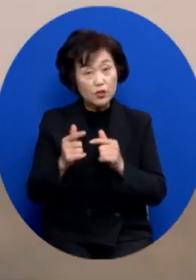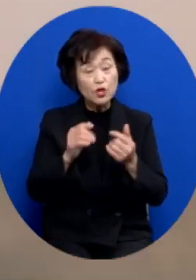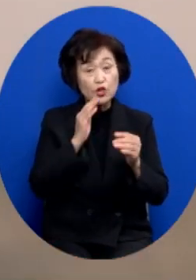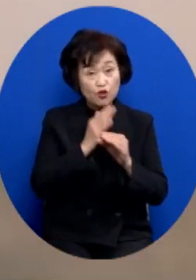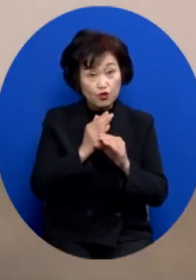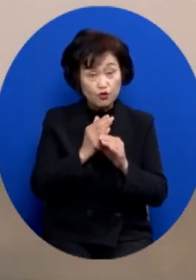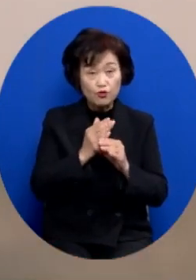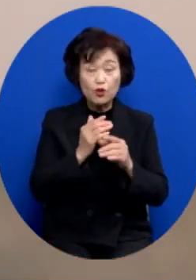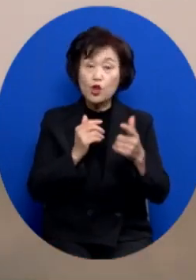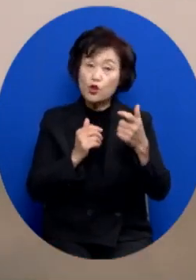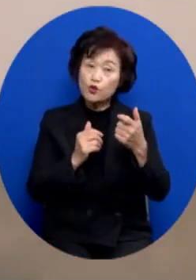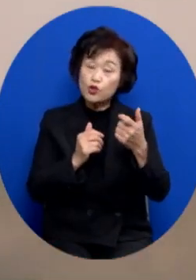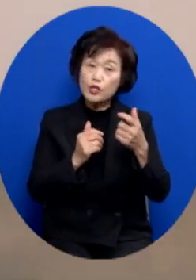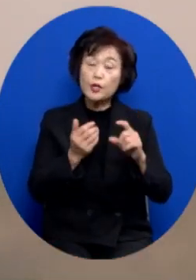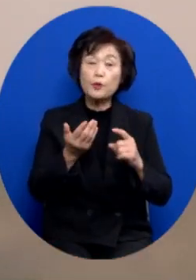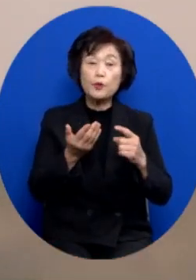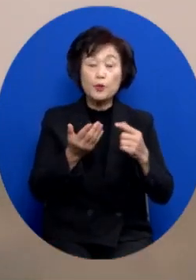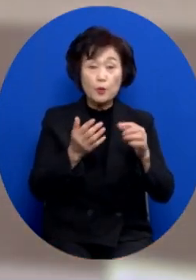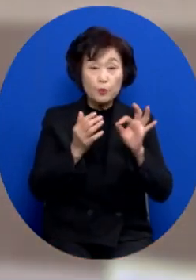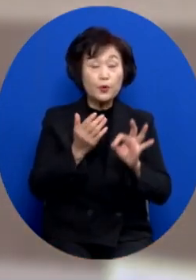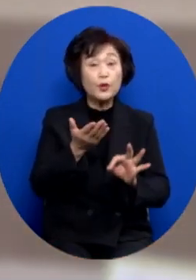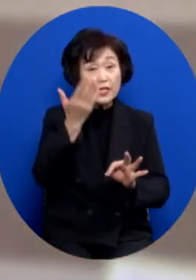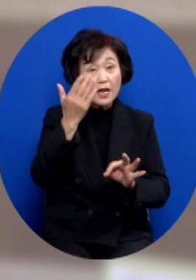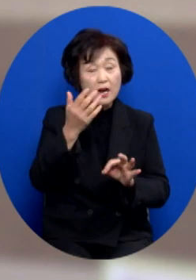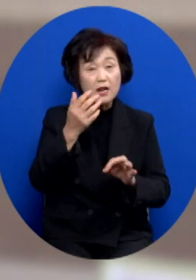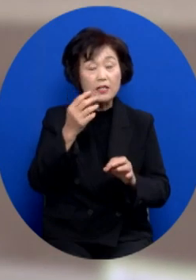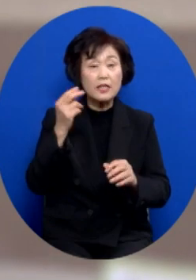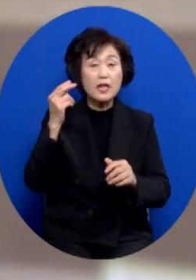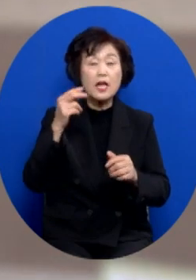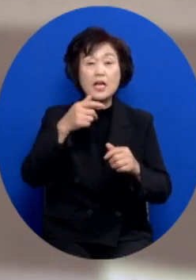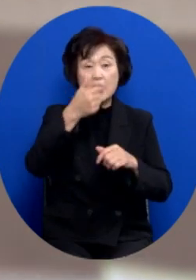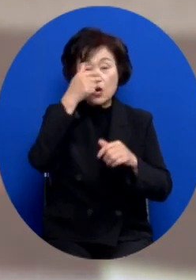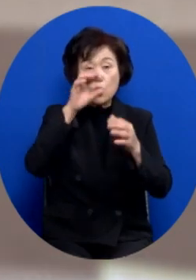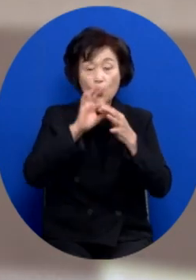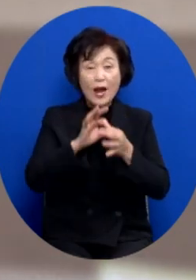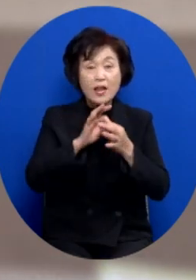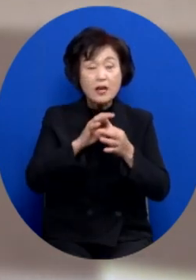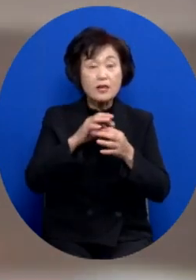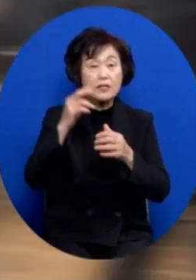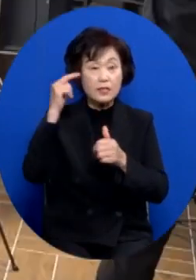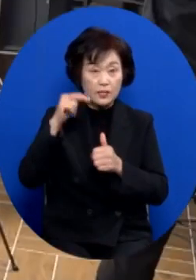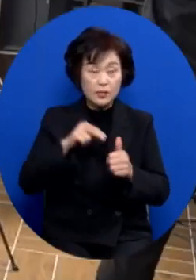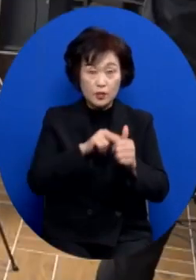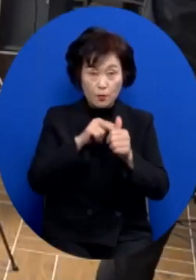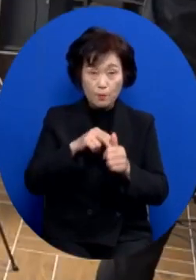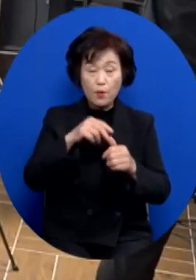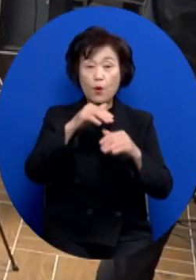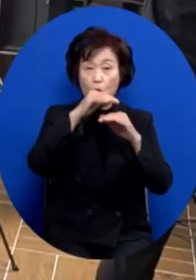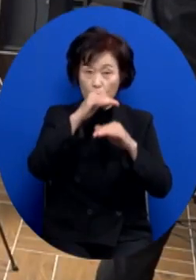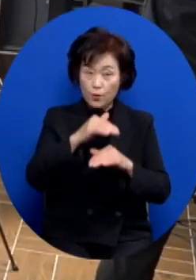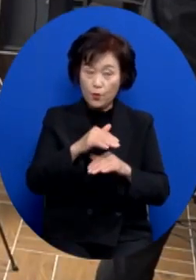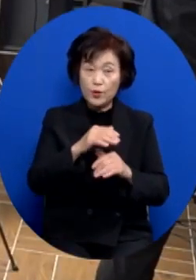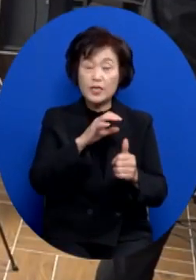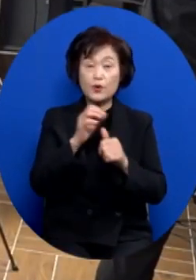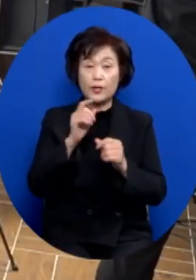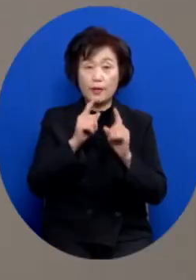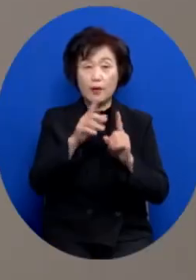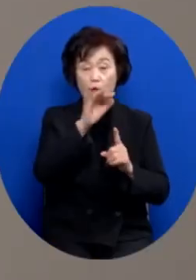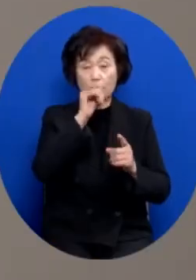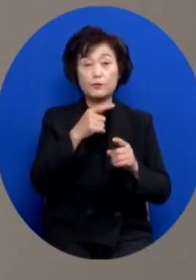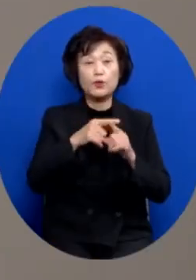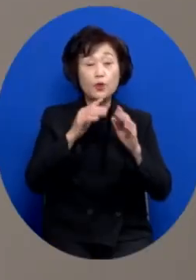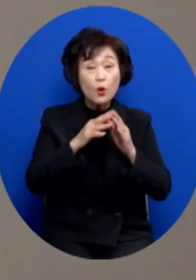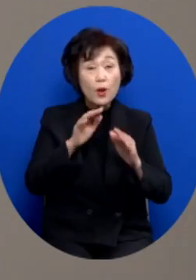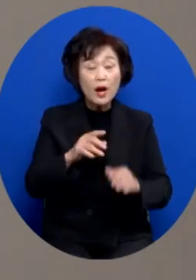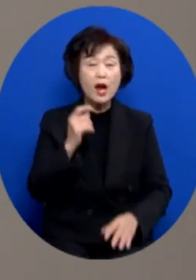나머지 60% 이상은 여전히 이용하고 있다는 것을 반증해주고 있습니다 이번 조사결과 교회가